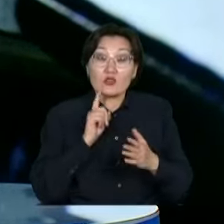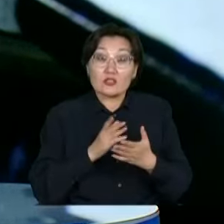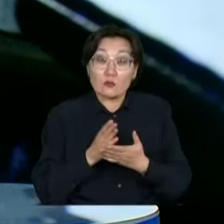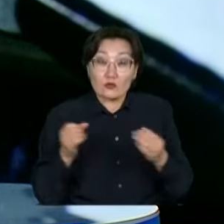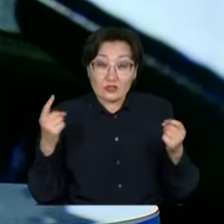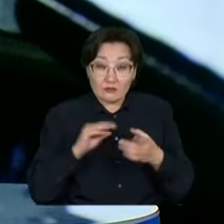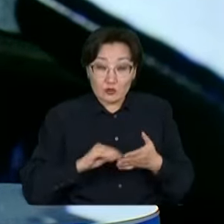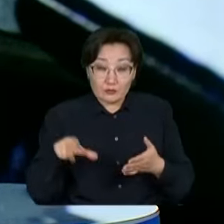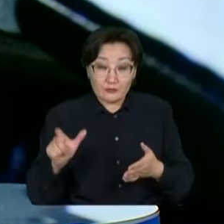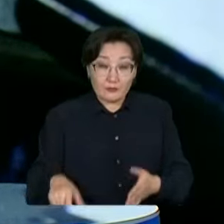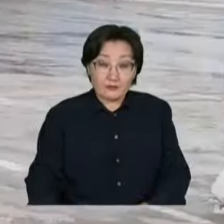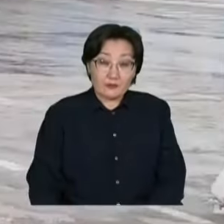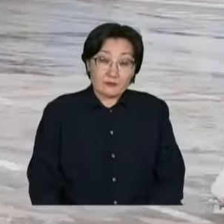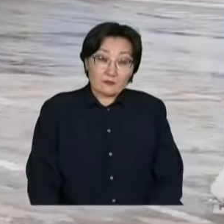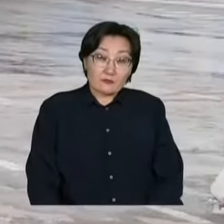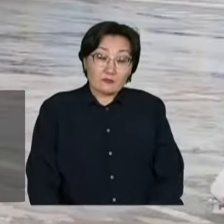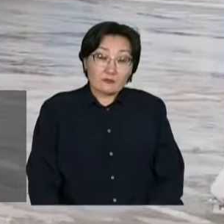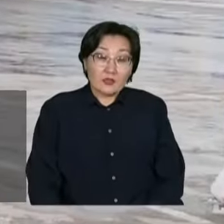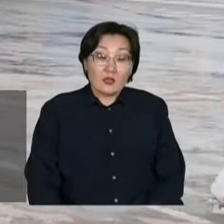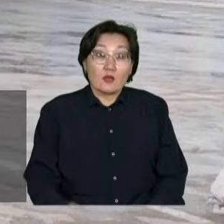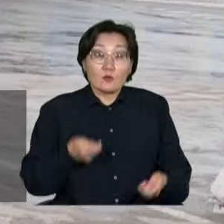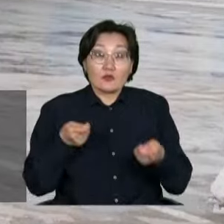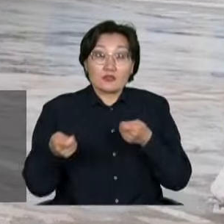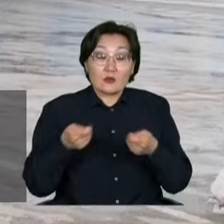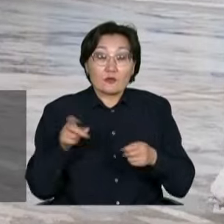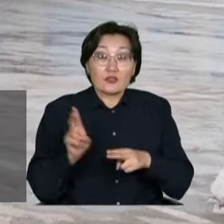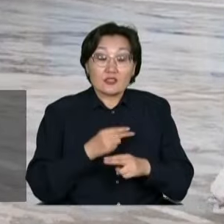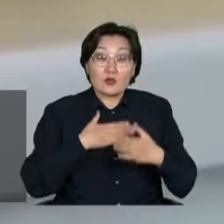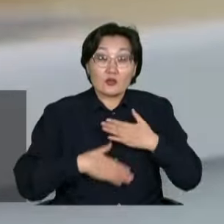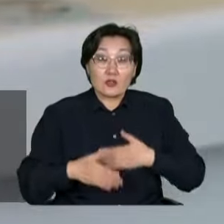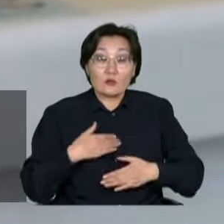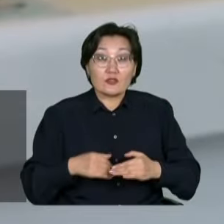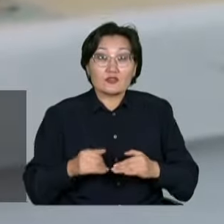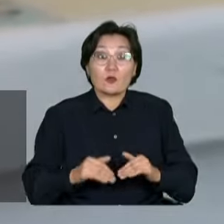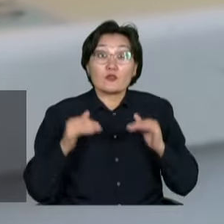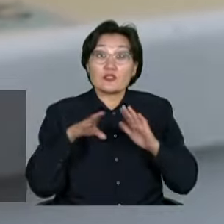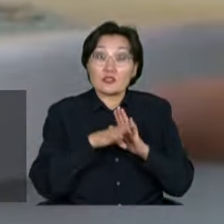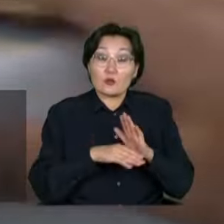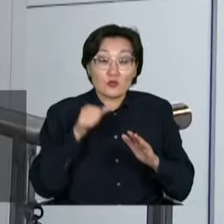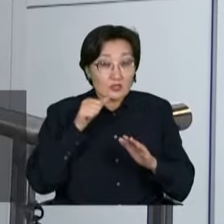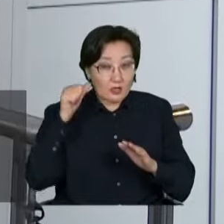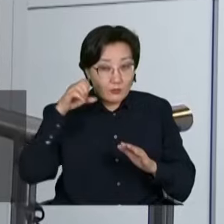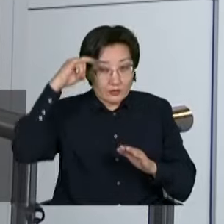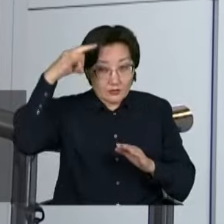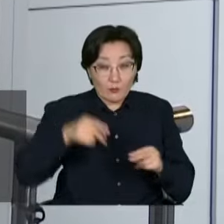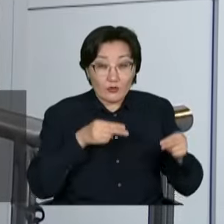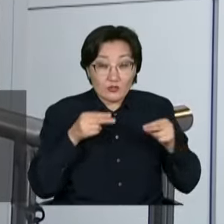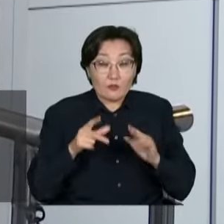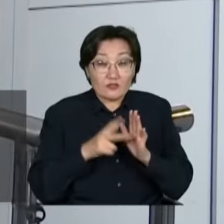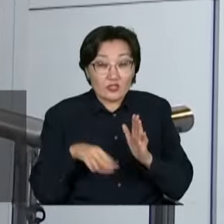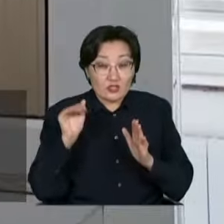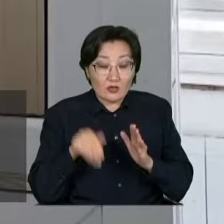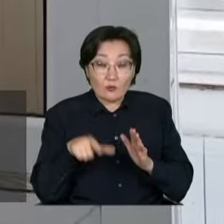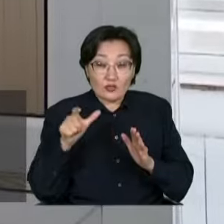материал Дали Насиповой. Чиновники не без радости рапортуют о рекордных показателях. За прошлый год в Казахстан переехало на 8